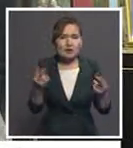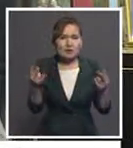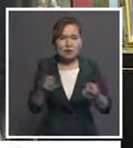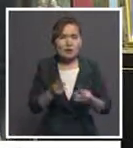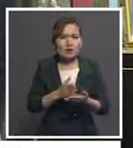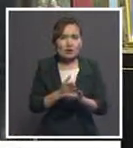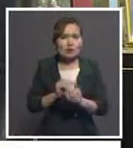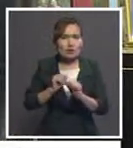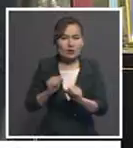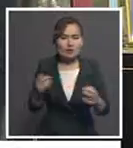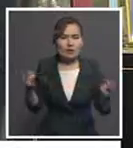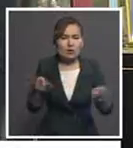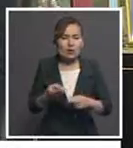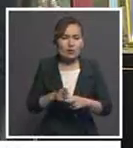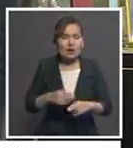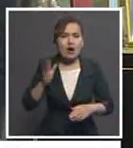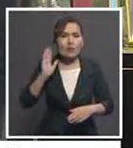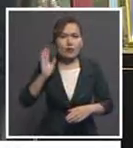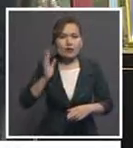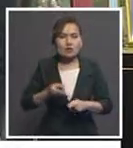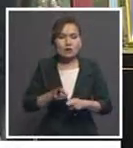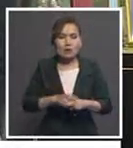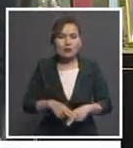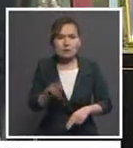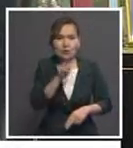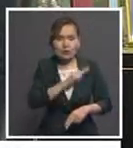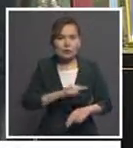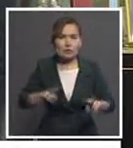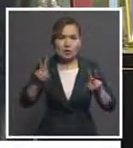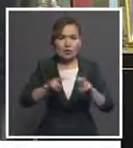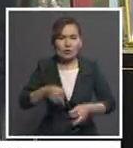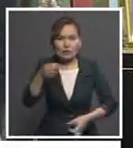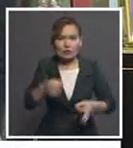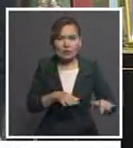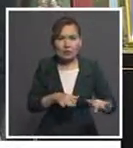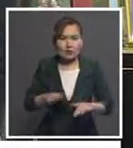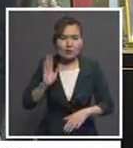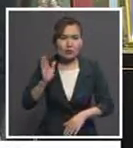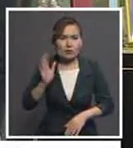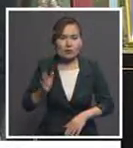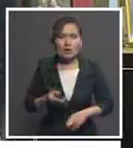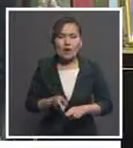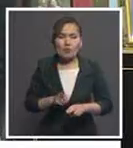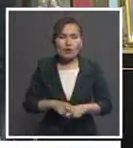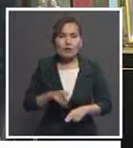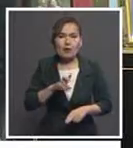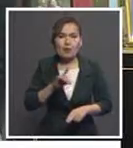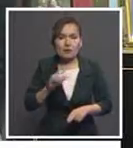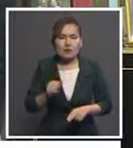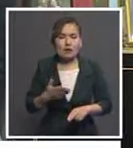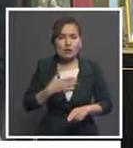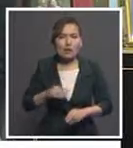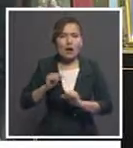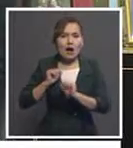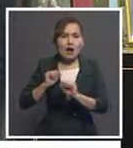тіпті, егер Салаженкин жала жапқан мойындап, жария түрде кешірім сұраса, істі бейбіт түрде шешуге де дайынбыз. Мен Бибісараның ісі бойынша адвокат